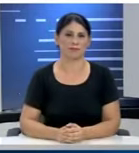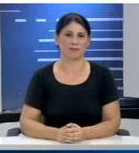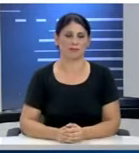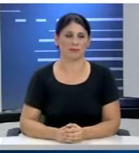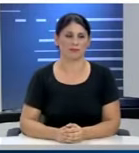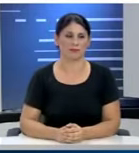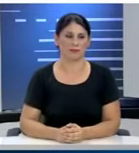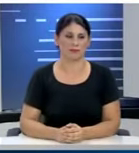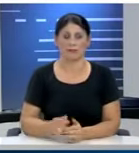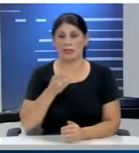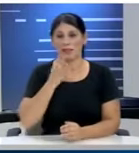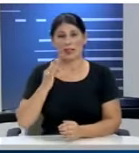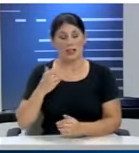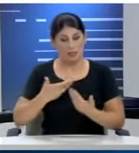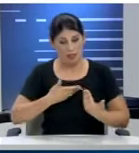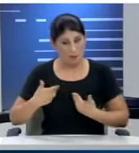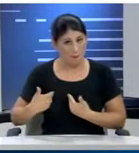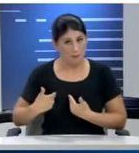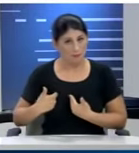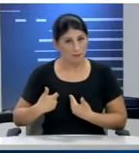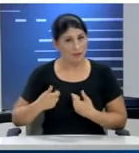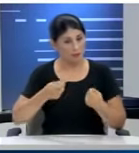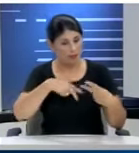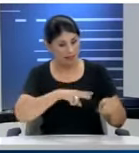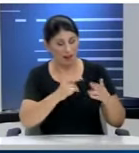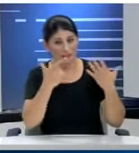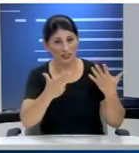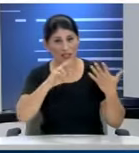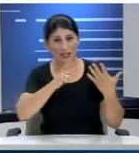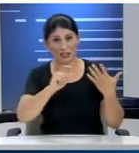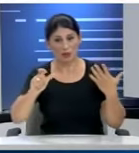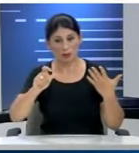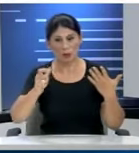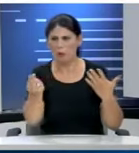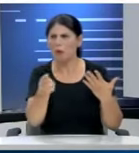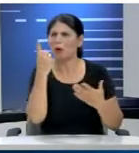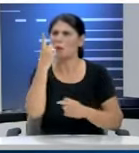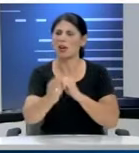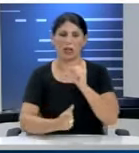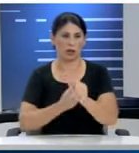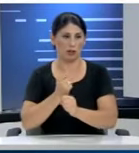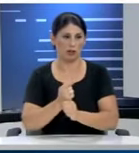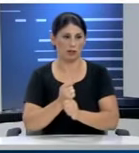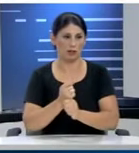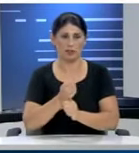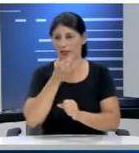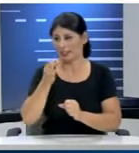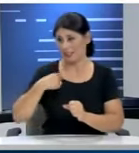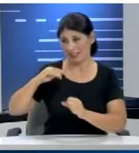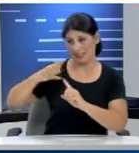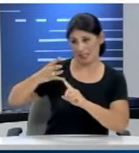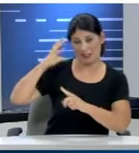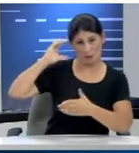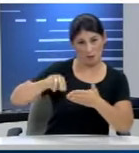Δηλαδή, έχουμε ήδη εμείς υλοποιήσει 7 δισεκατομμύρια σε λιγότερο από ένα χρόνο, και μας λέγατε τέταρτο